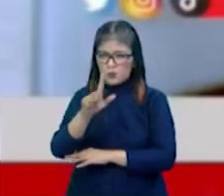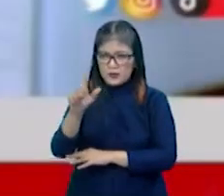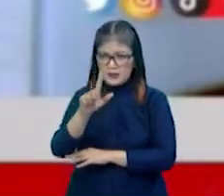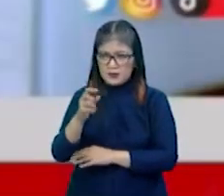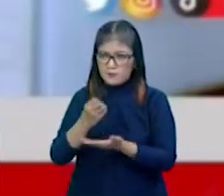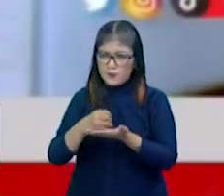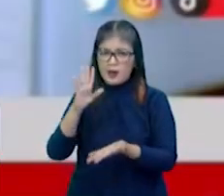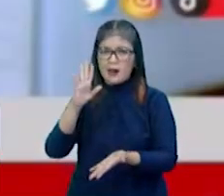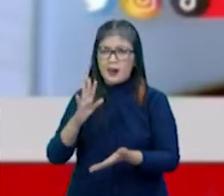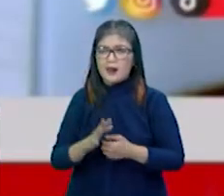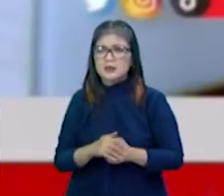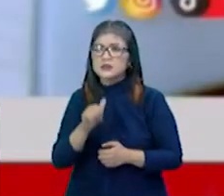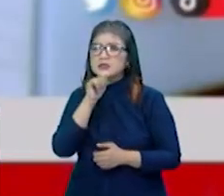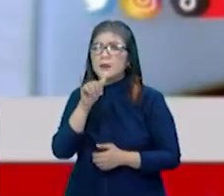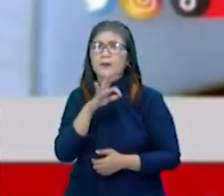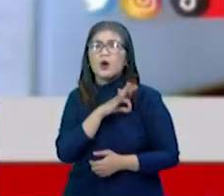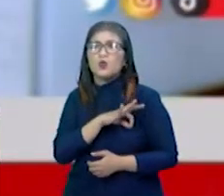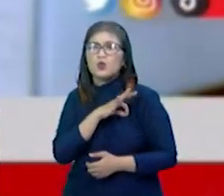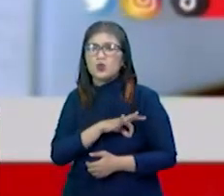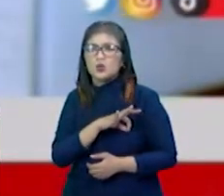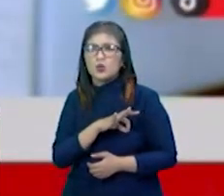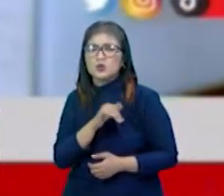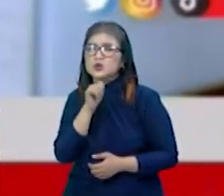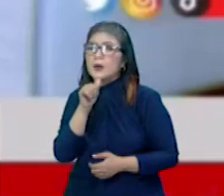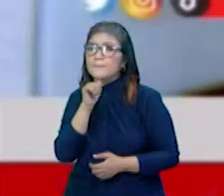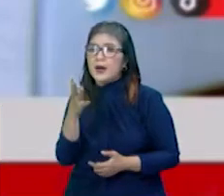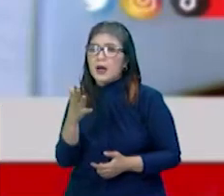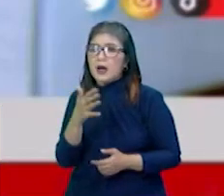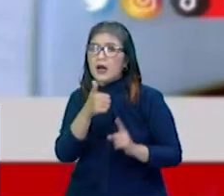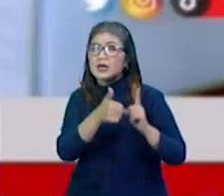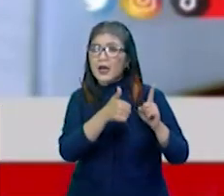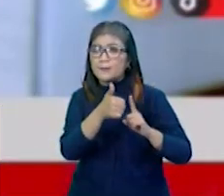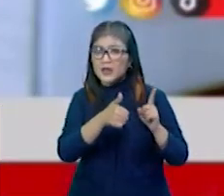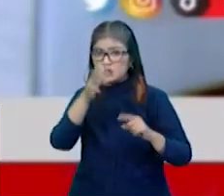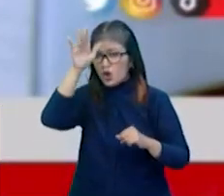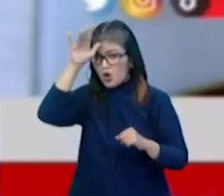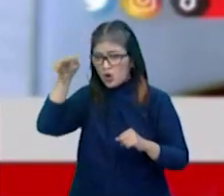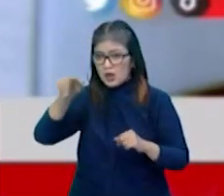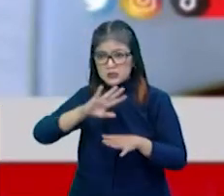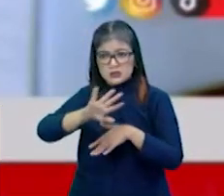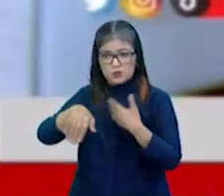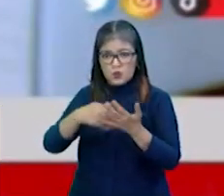Berarti siapa yang diuntungkan? Pertama adalah 16 orang yang menguasai lahan,